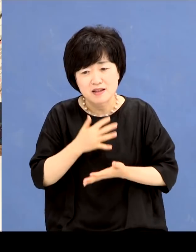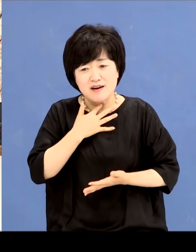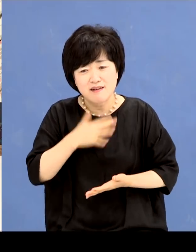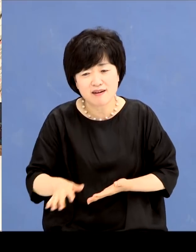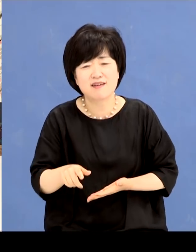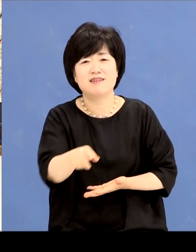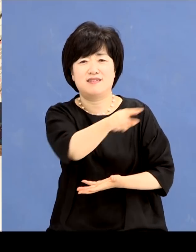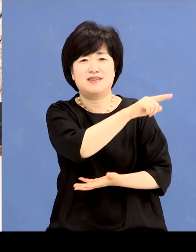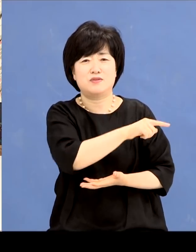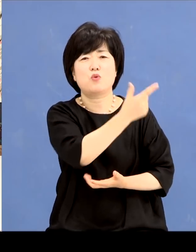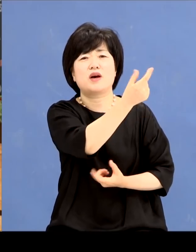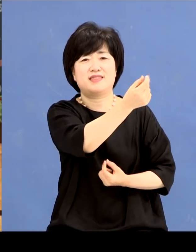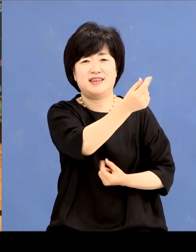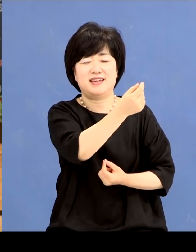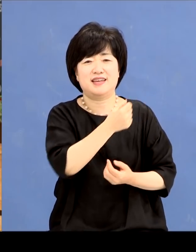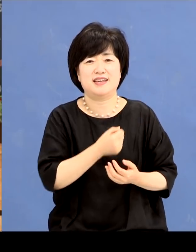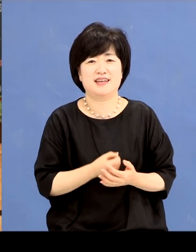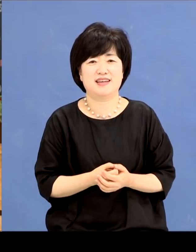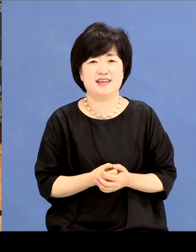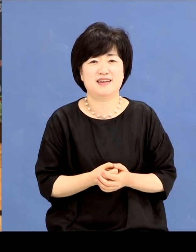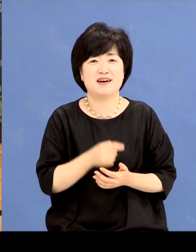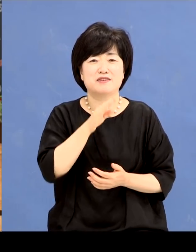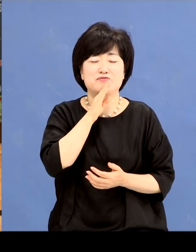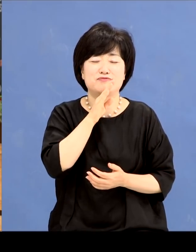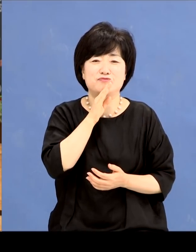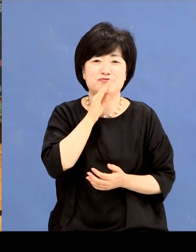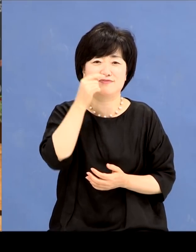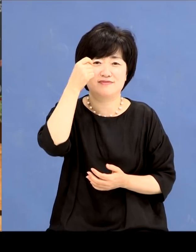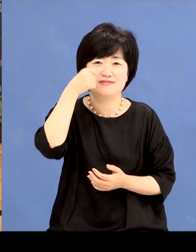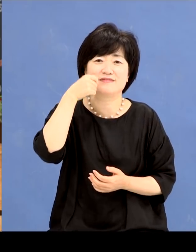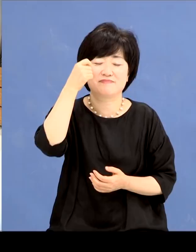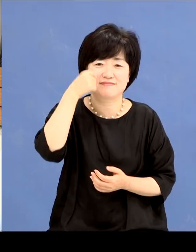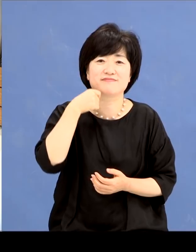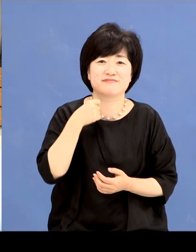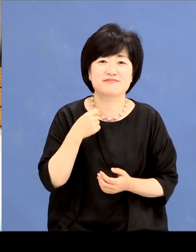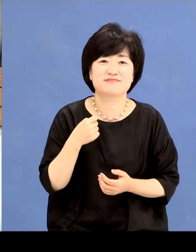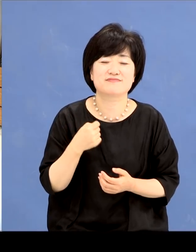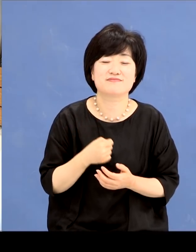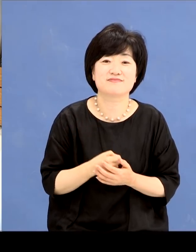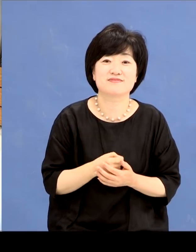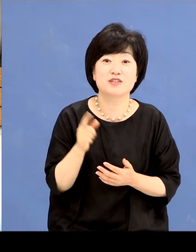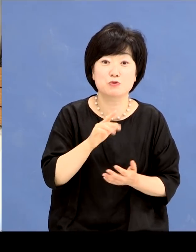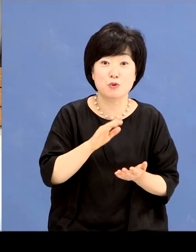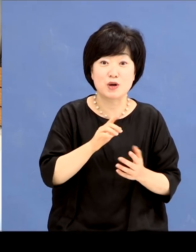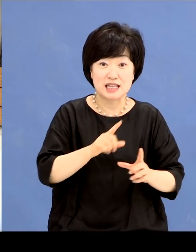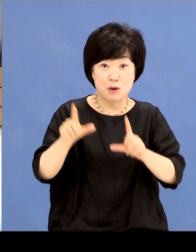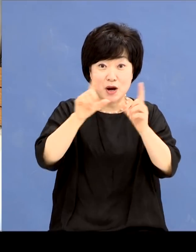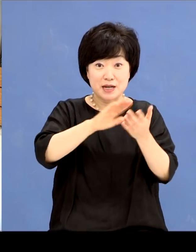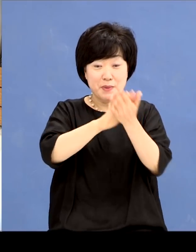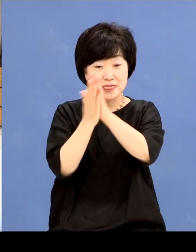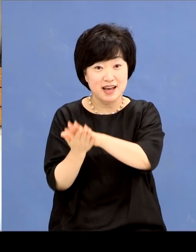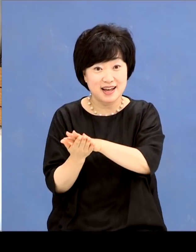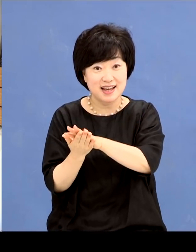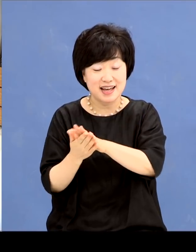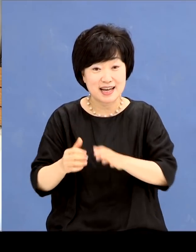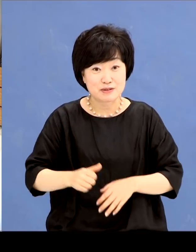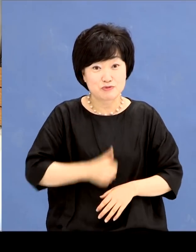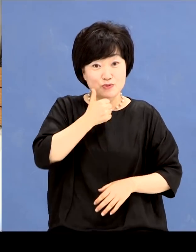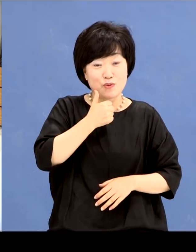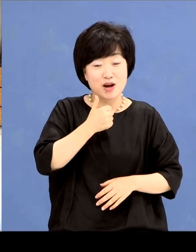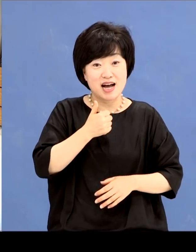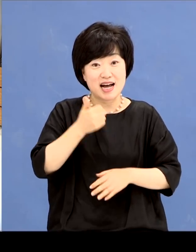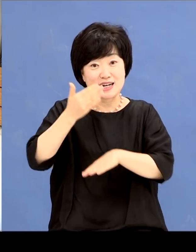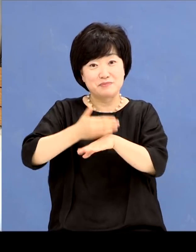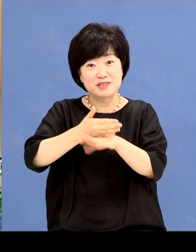받아본 적이 없는 똑같은 사람이었으니까 네. 아마 눈물이 나지 않았을까 싶어요. 네, 아유. 맞습니다. 그래서 이제 생활에 변화가 오신 거예요? 이제 분노가